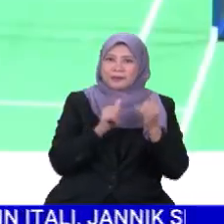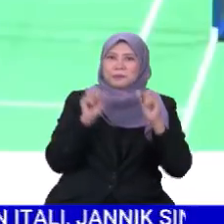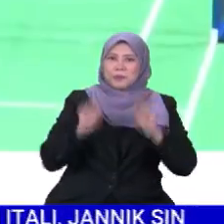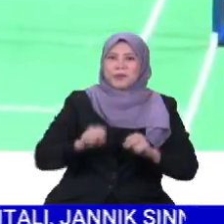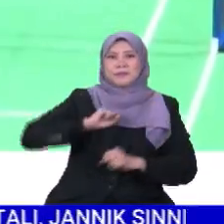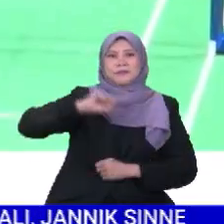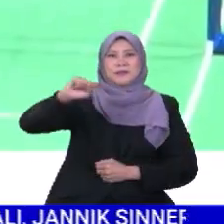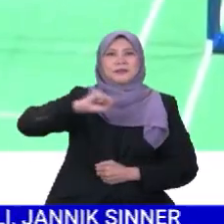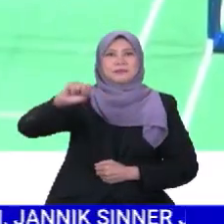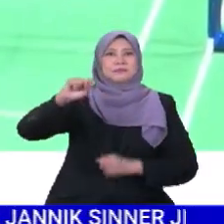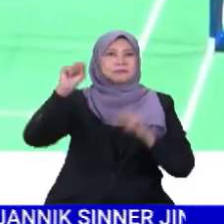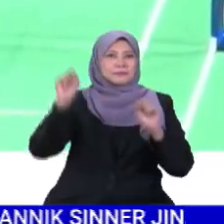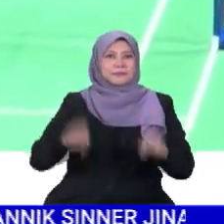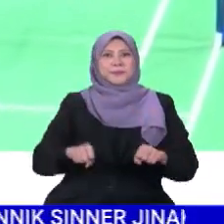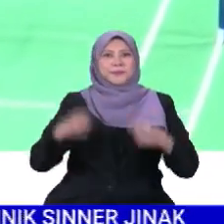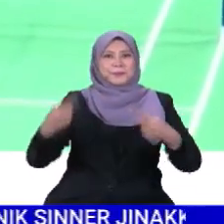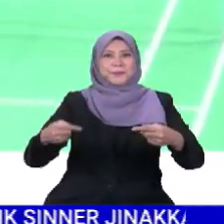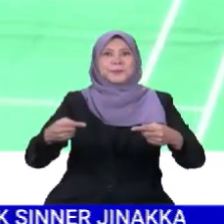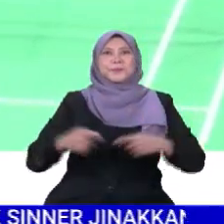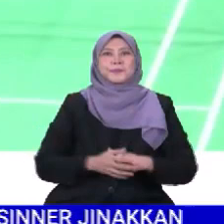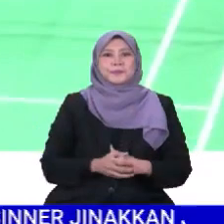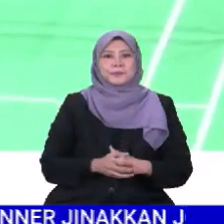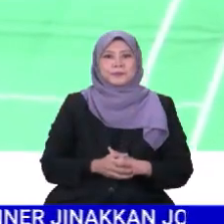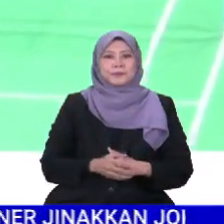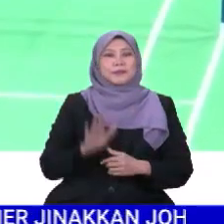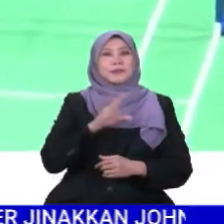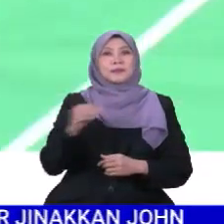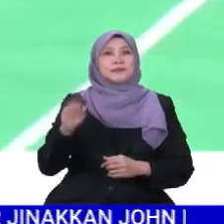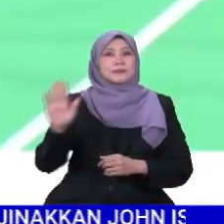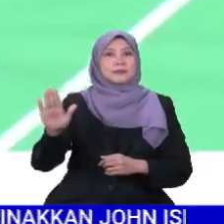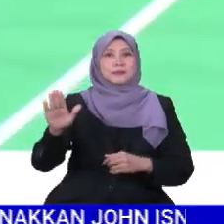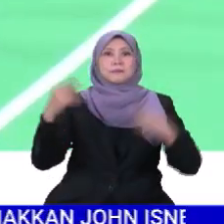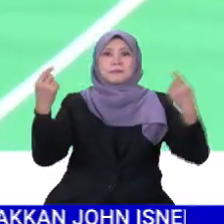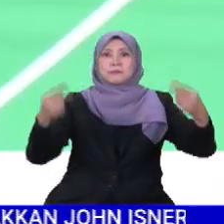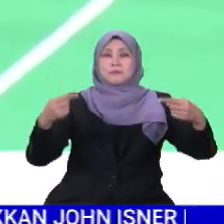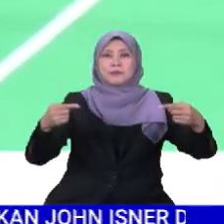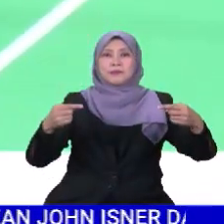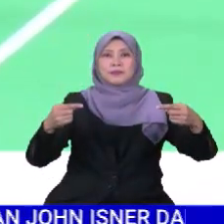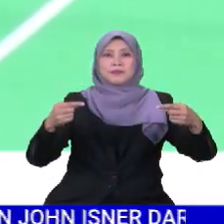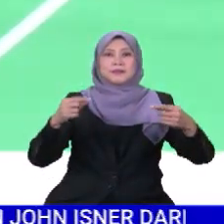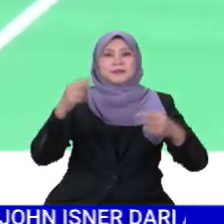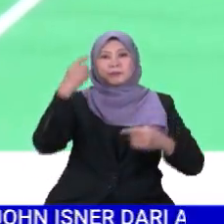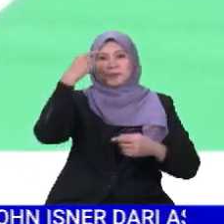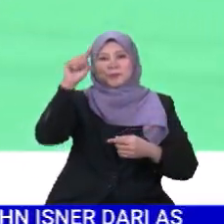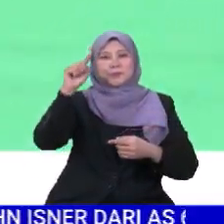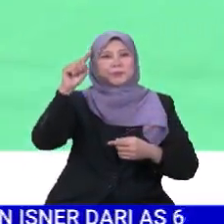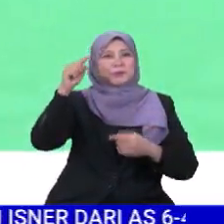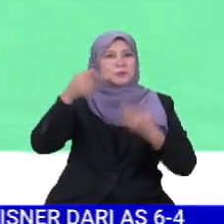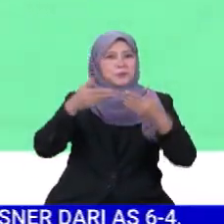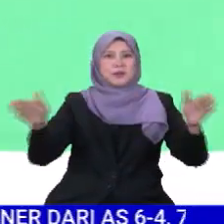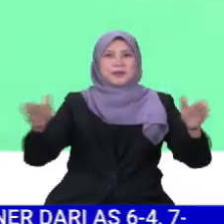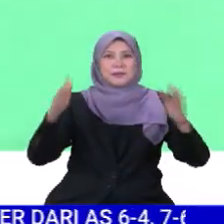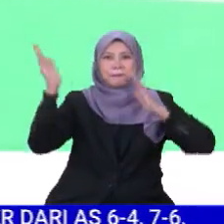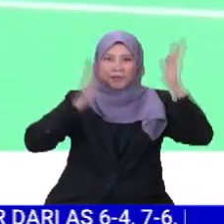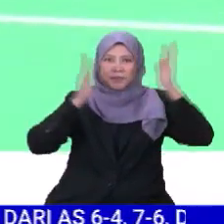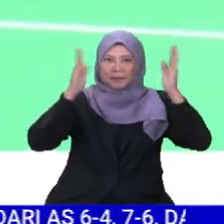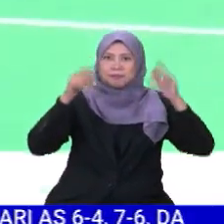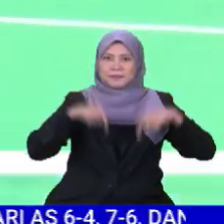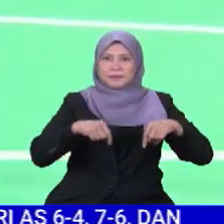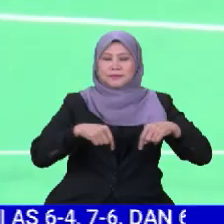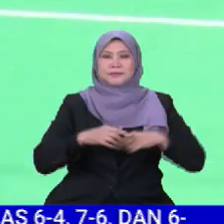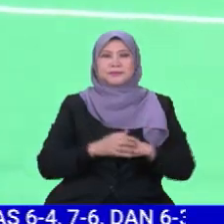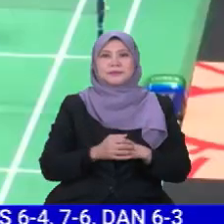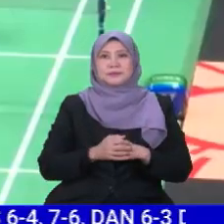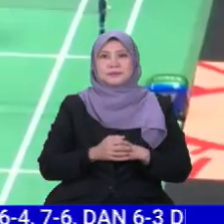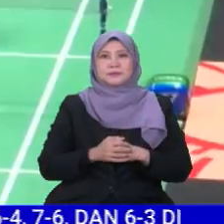fight. Beliau ditemui ketika majlis Legend Vision yang diadakan sempena kejohanan terbuka Malaysia hari ini.